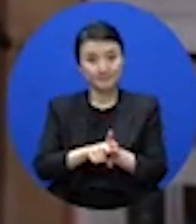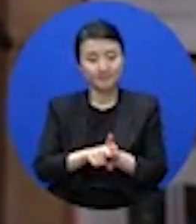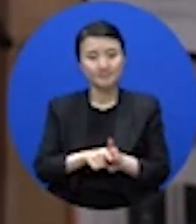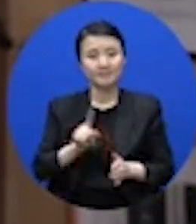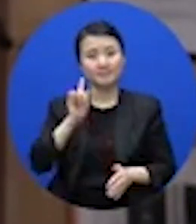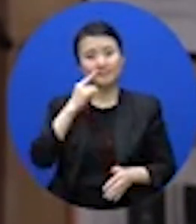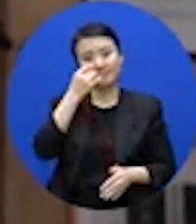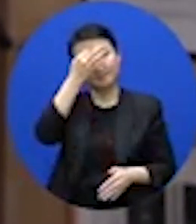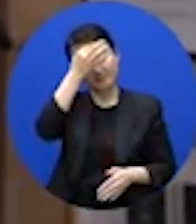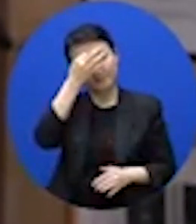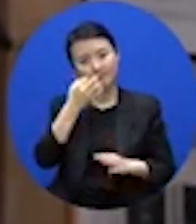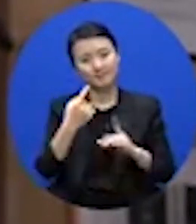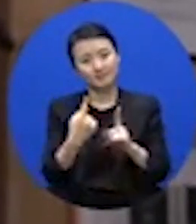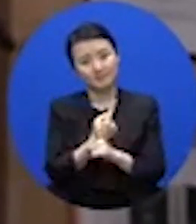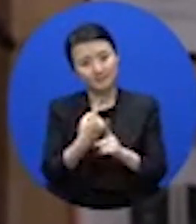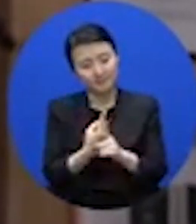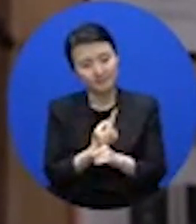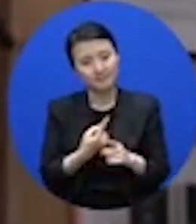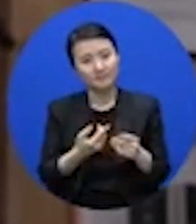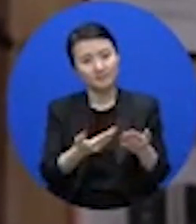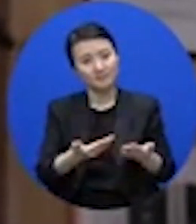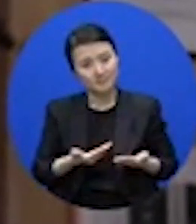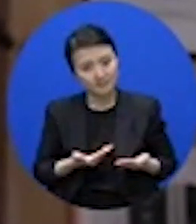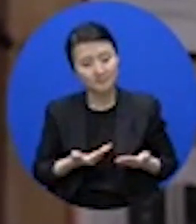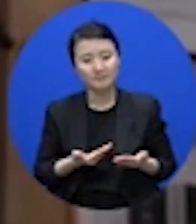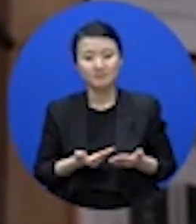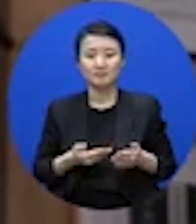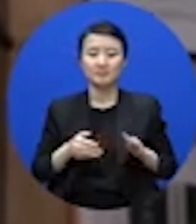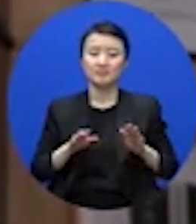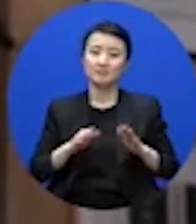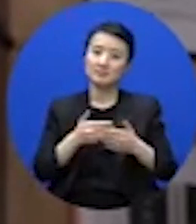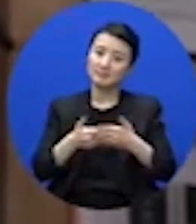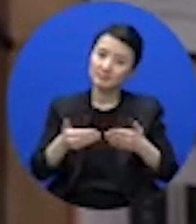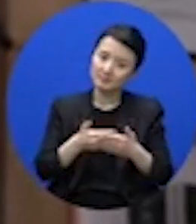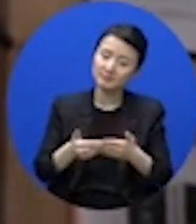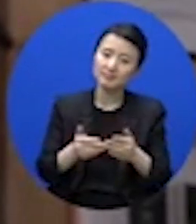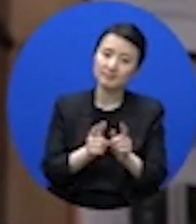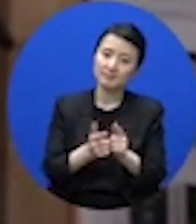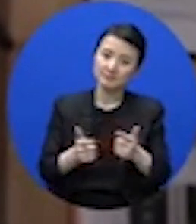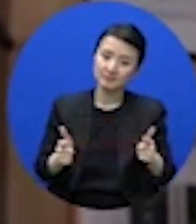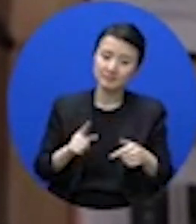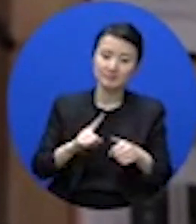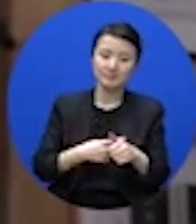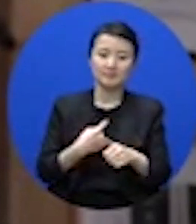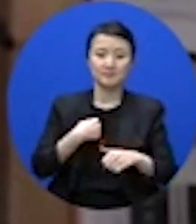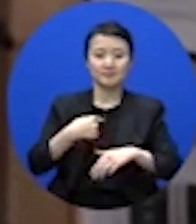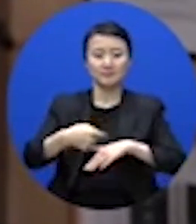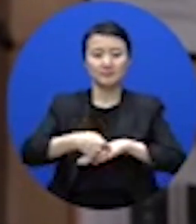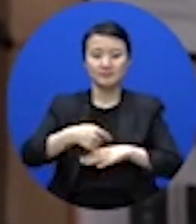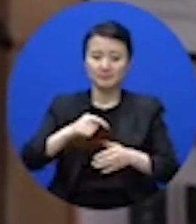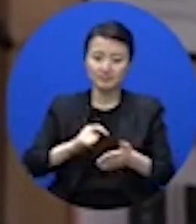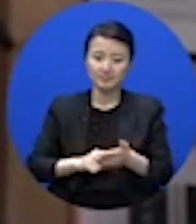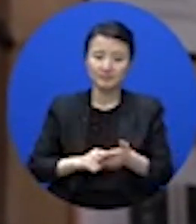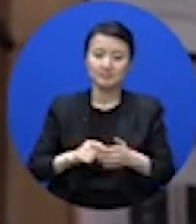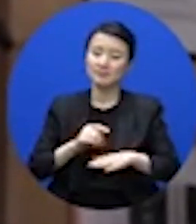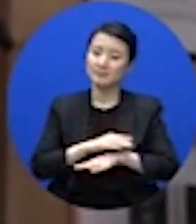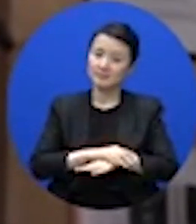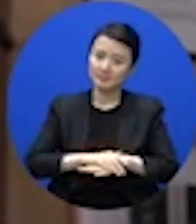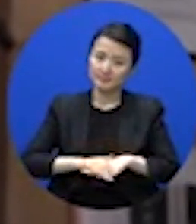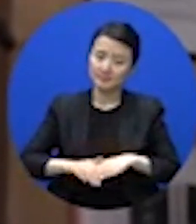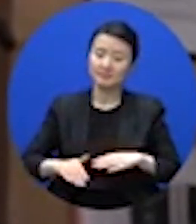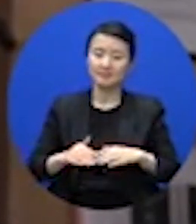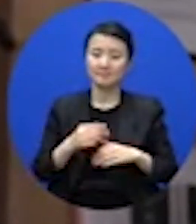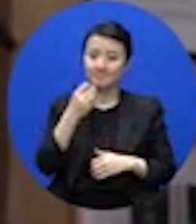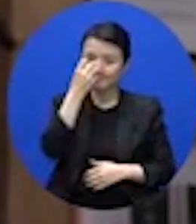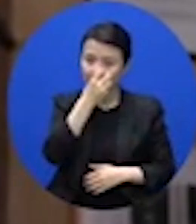예술을 통해서 치료를 통해서 제가 오늘 말씀드린 이런 그림을 통해서 나의 마음을 참 잘